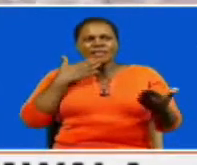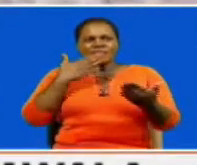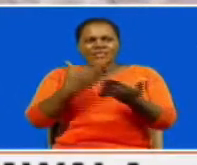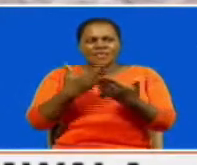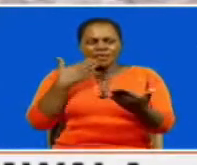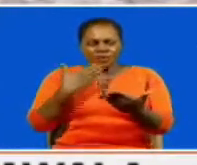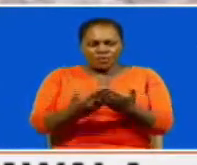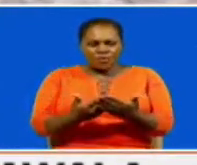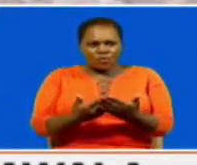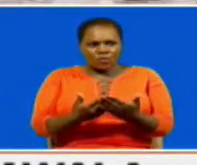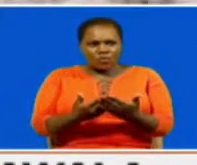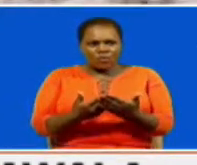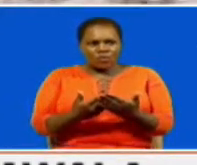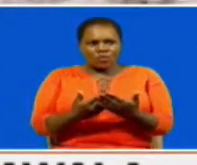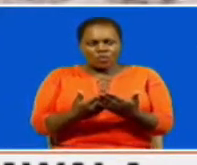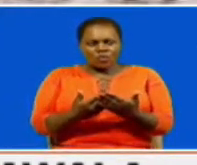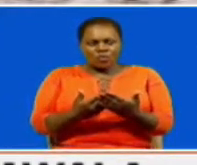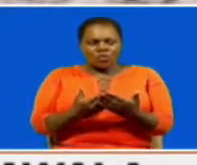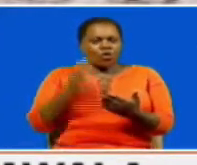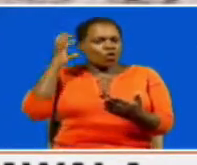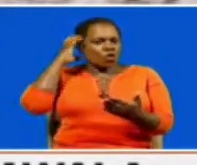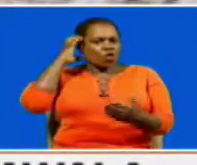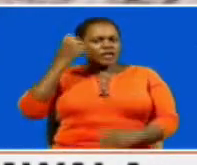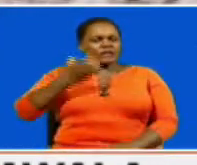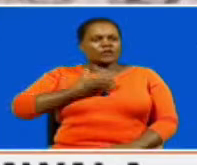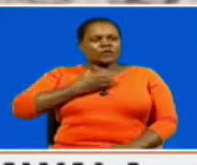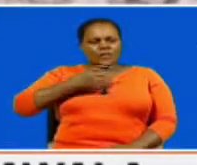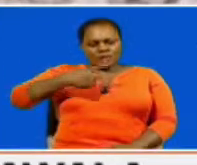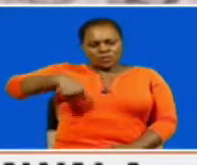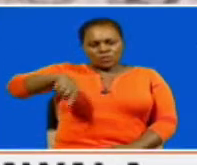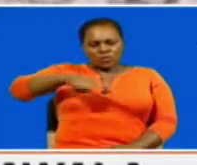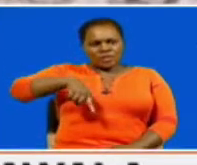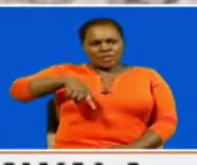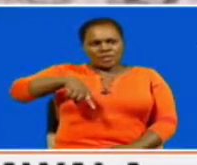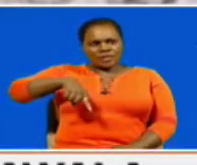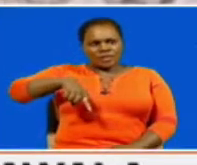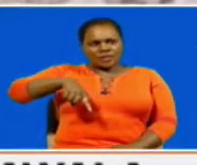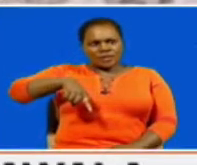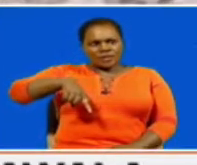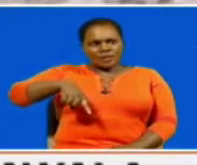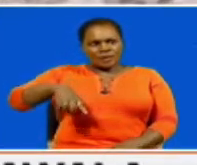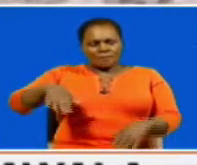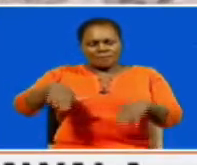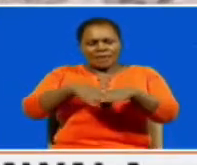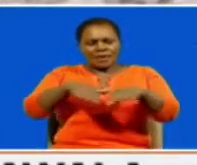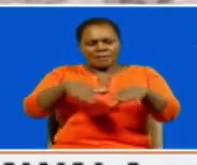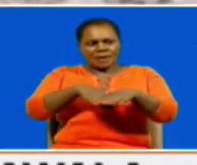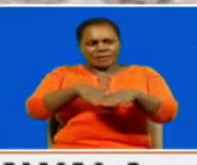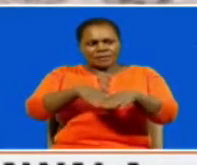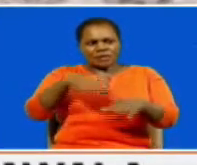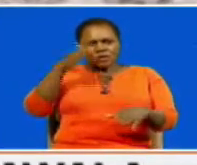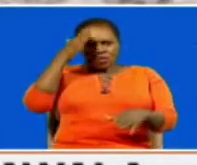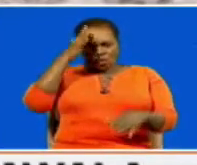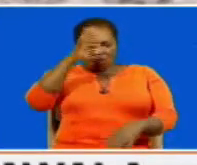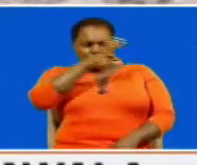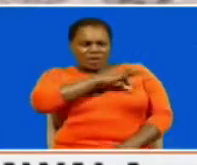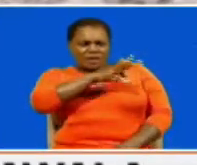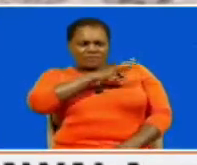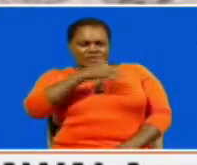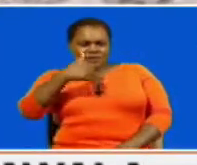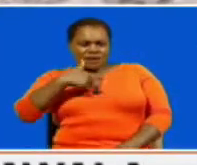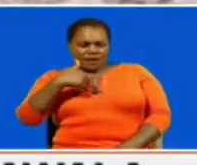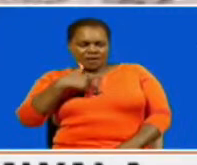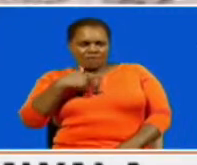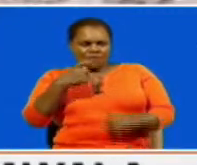sana kwa wasilisi wa hii shule. Kama sisi kama wana Mihango tunajua kwamba tutafaidika na